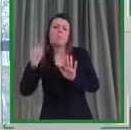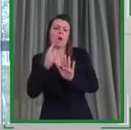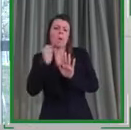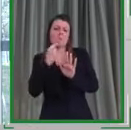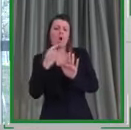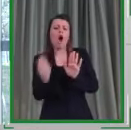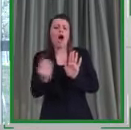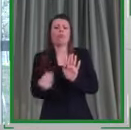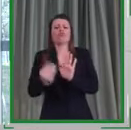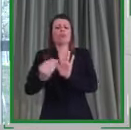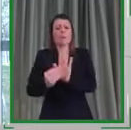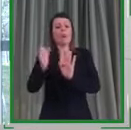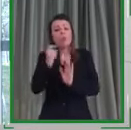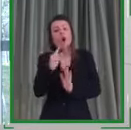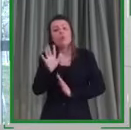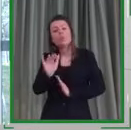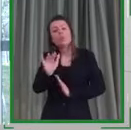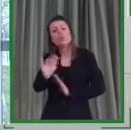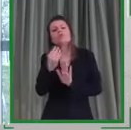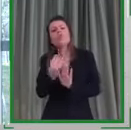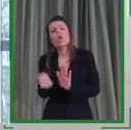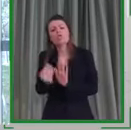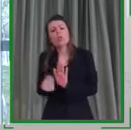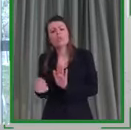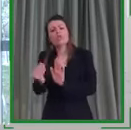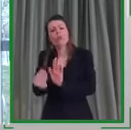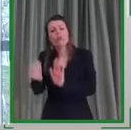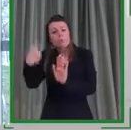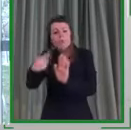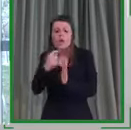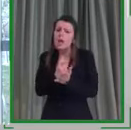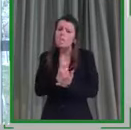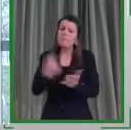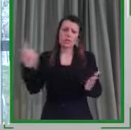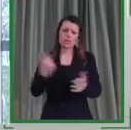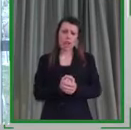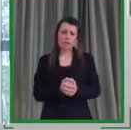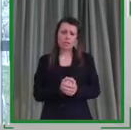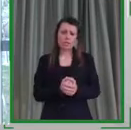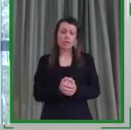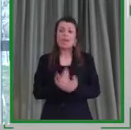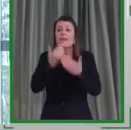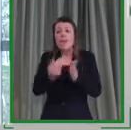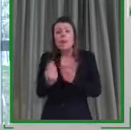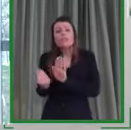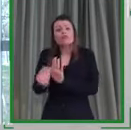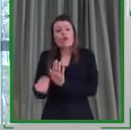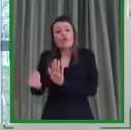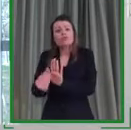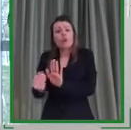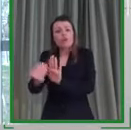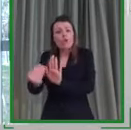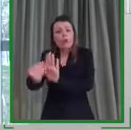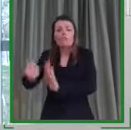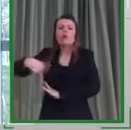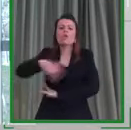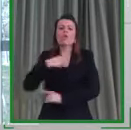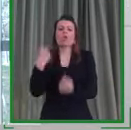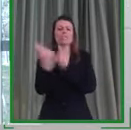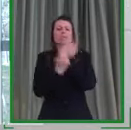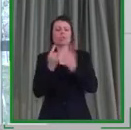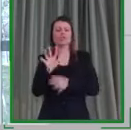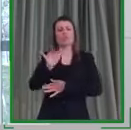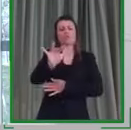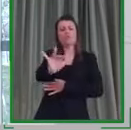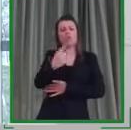giorno è importante che venga aggiornato perché noi continuiamo così avere la fotografia di che cosa accade ogni giorno questo ci